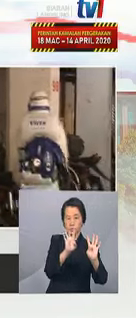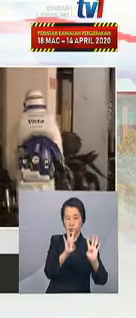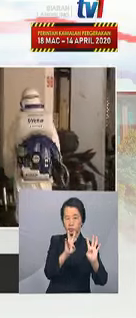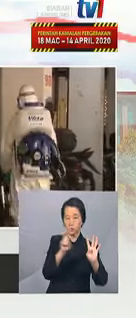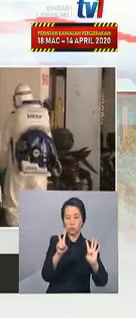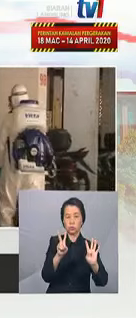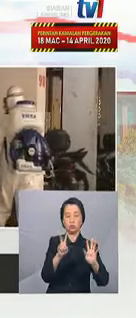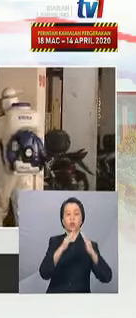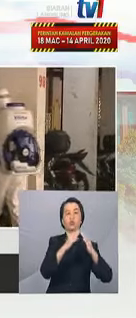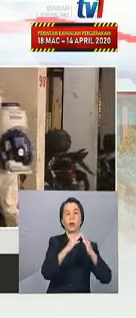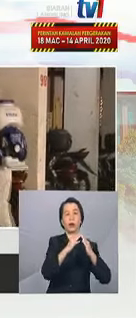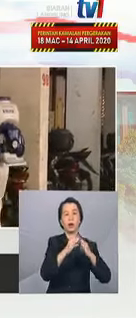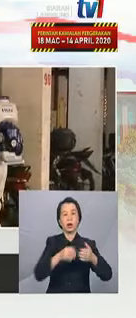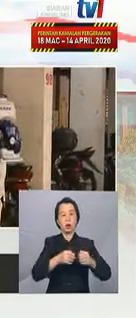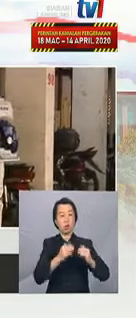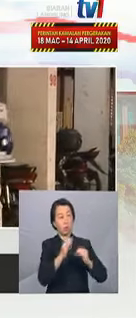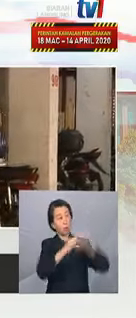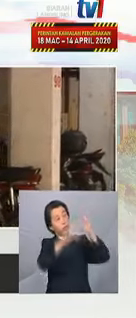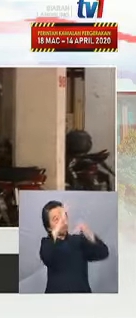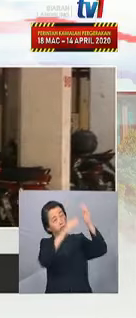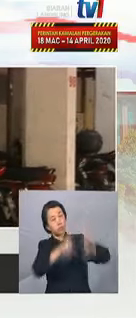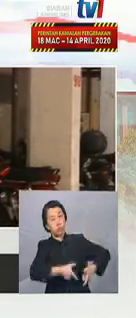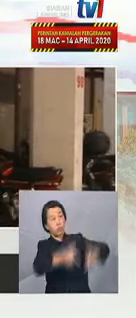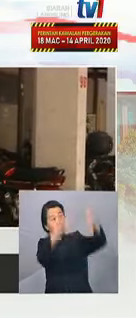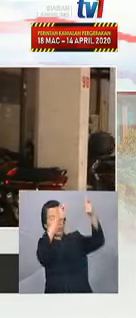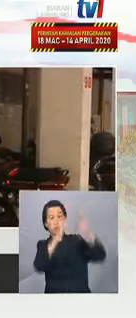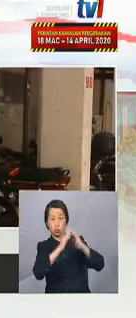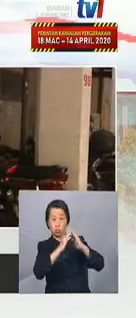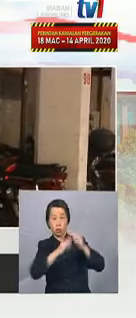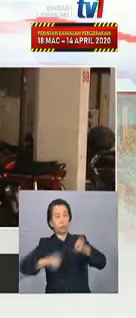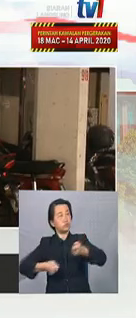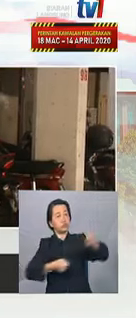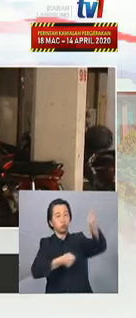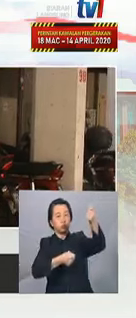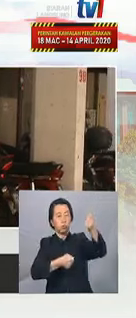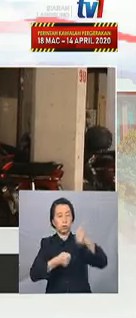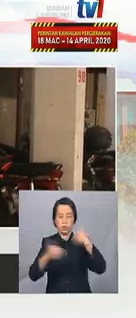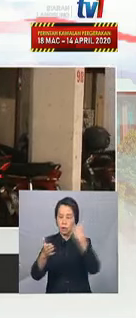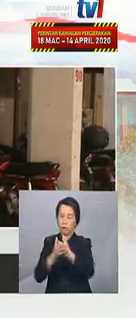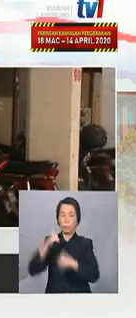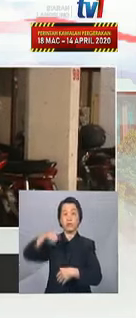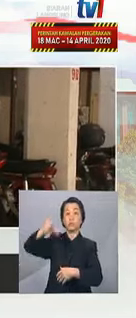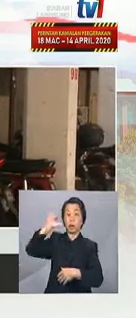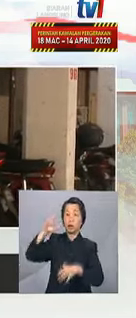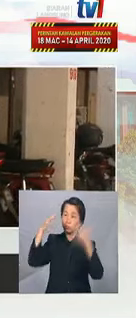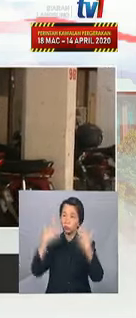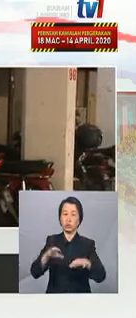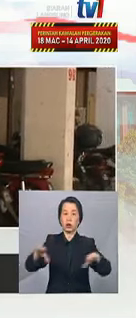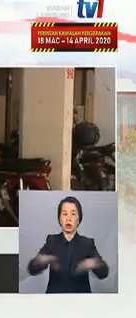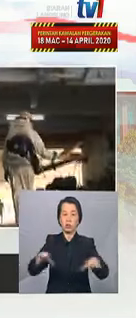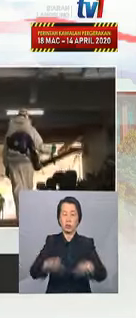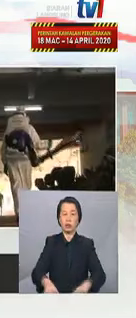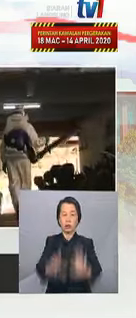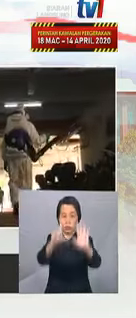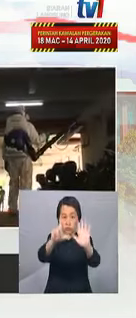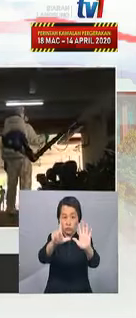4,872 unit rumah. Sehingga semalam, ops sanitasi awam telah dilaksanakan di 7